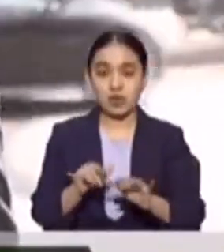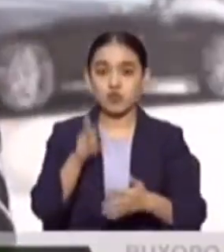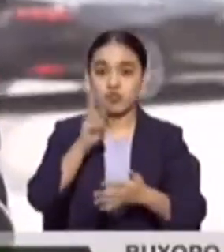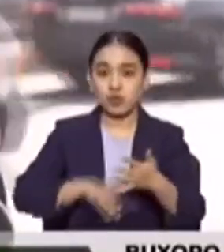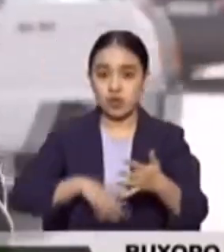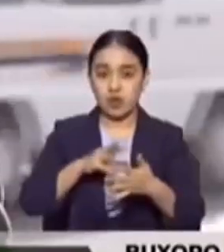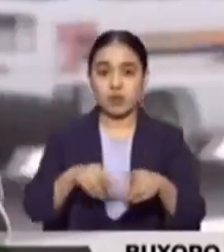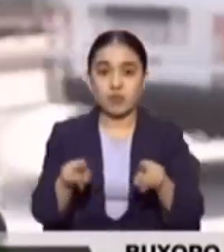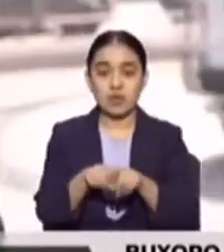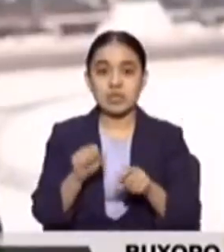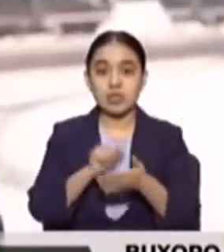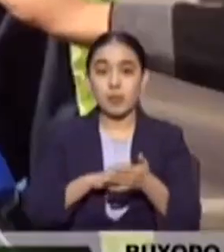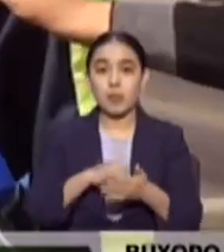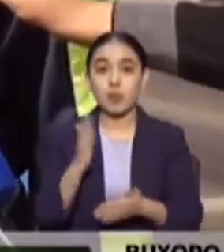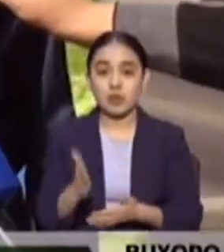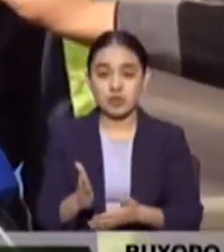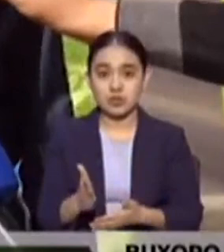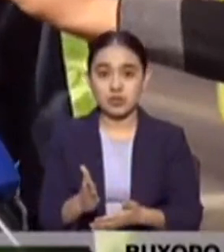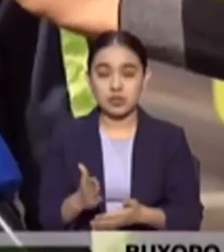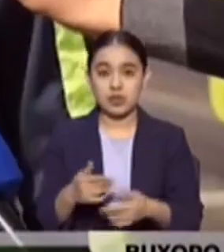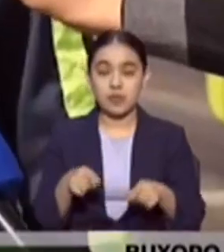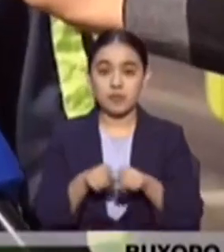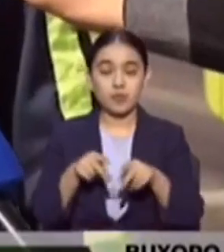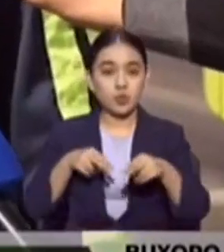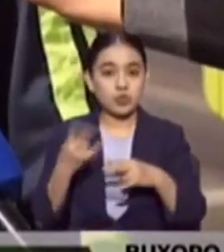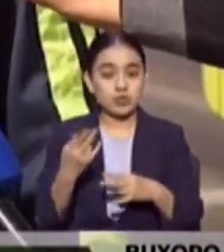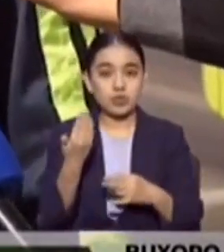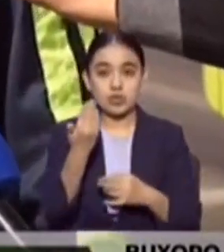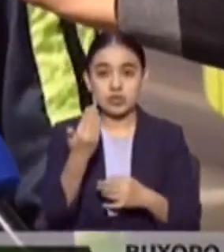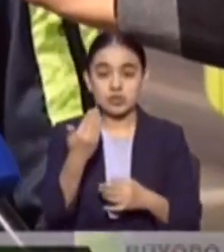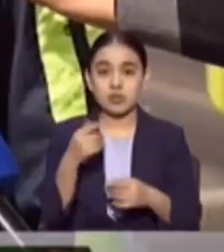jarima solinishiga ham sabab bo'ladi. Pastdan o'tishingiz kerak. O'tdan